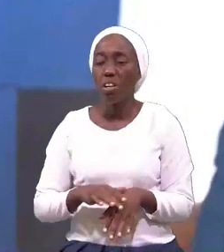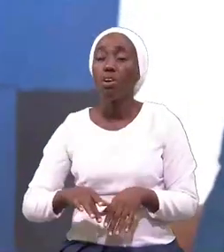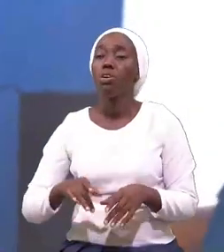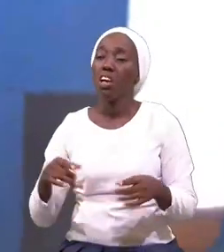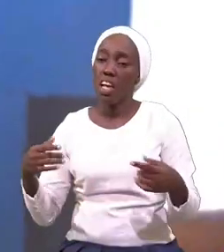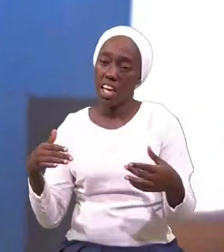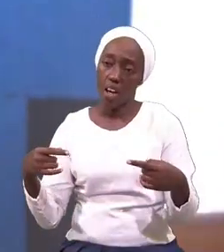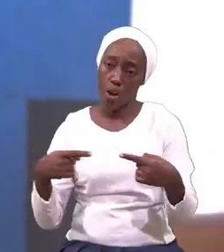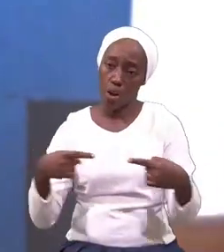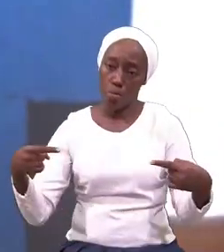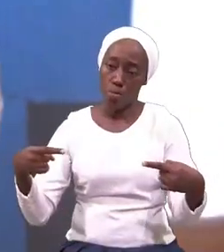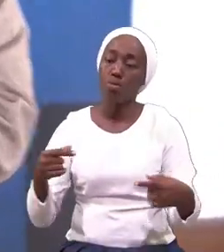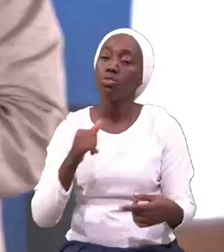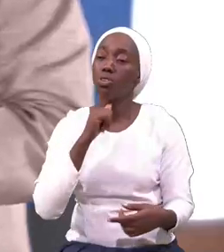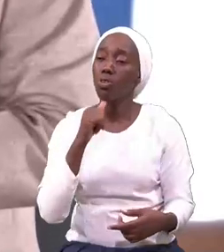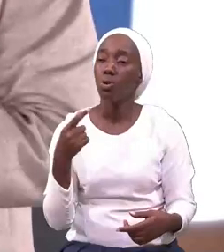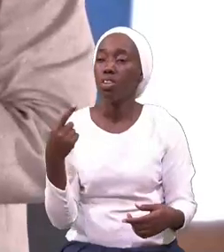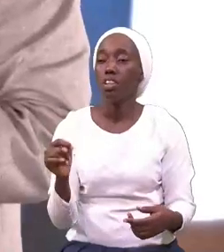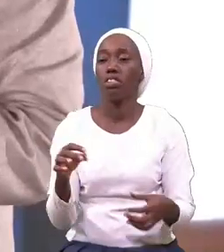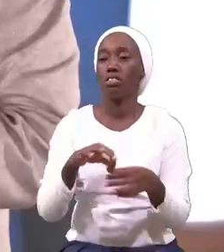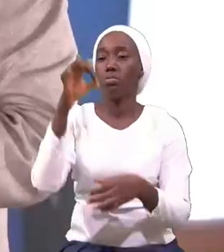Ne contredis pas l'Esprit.